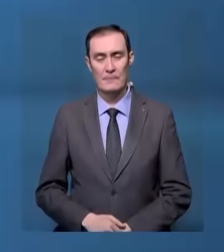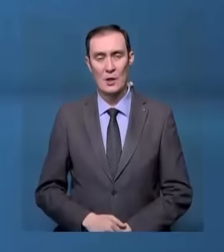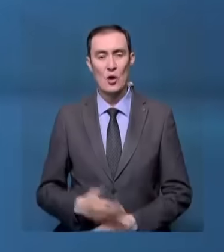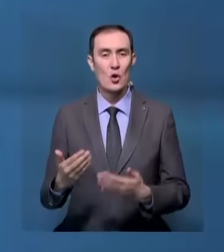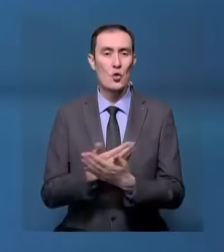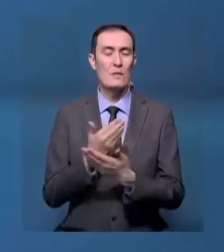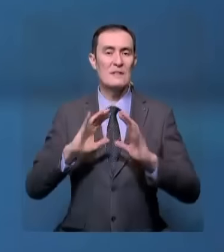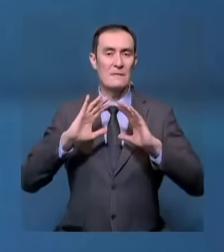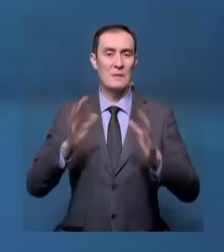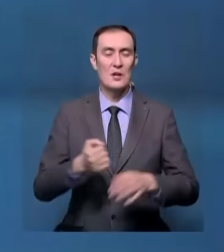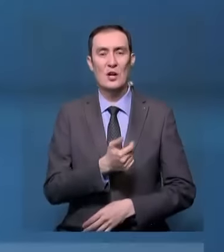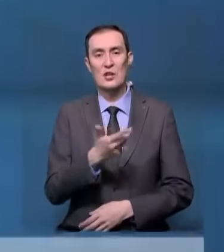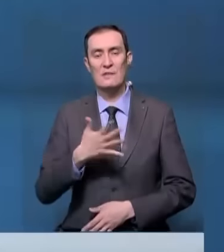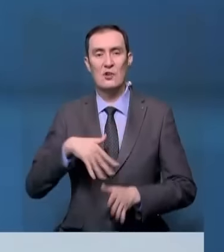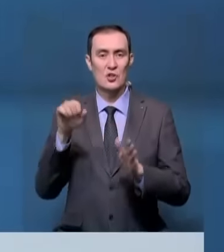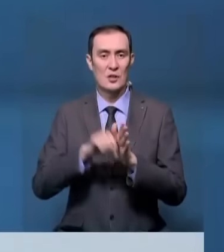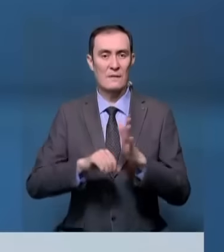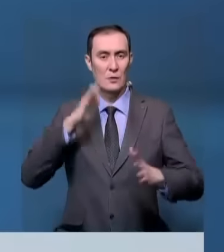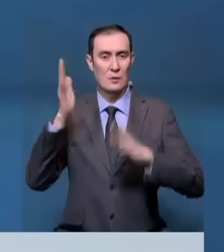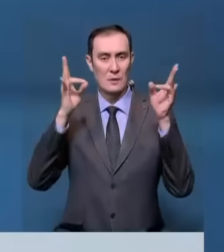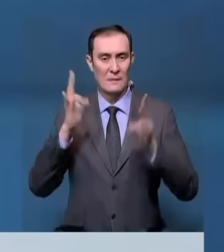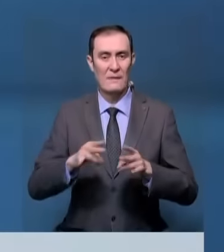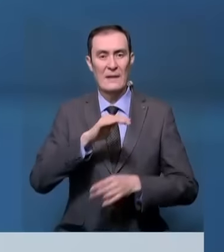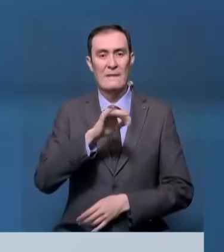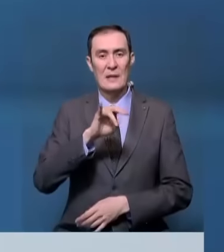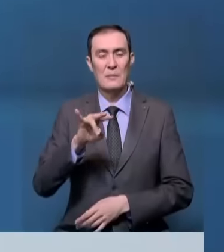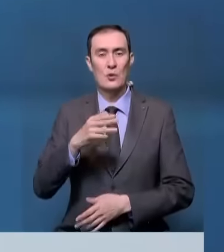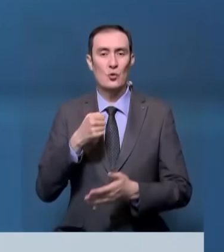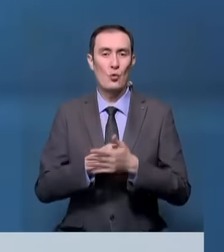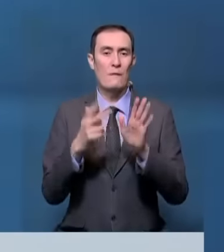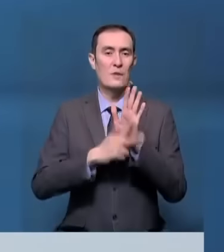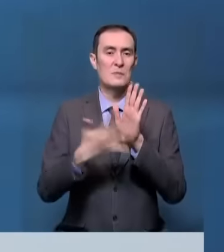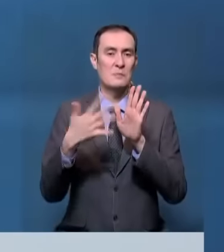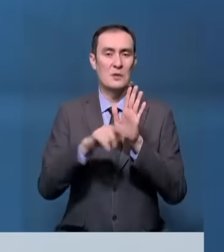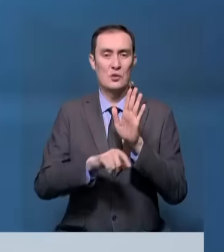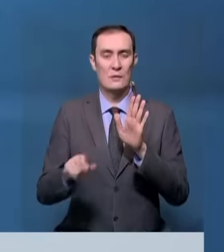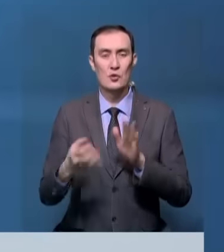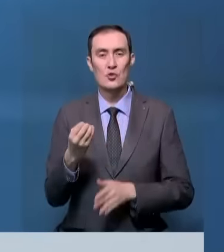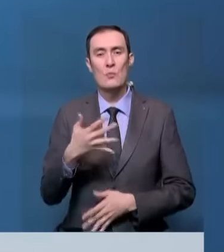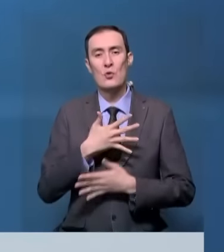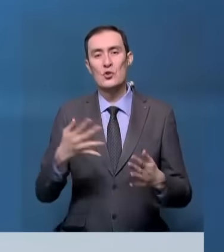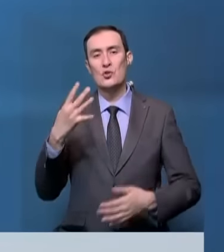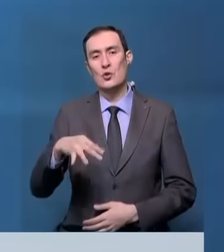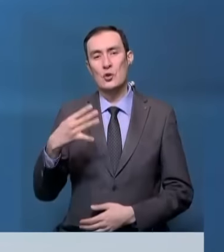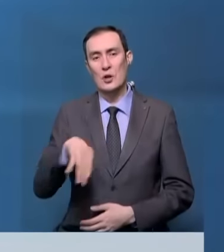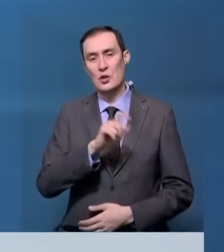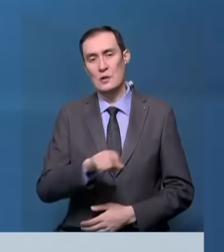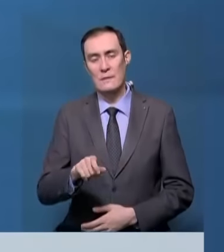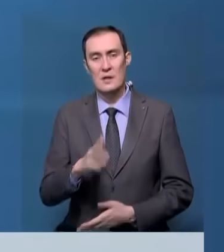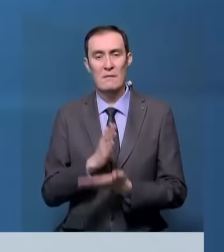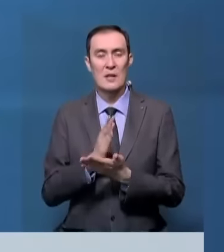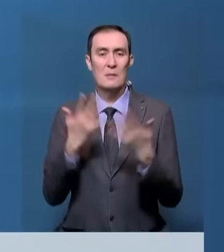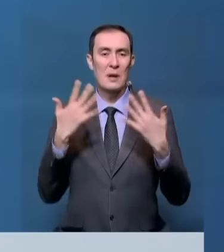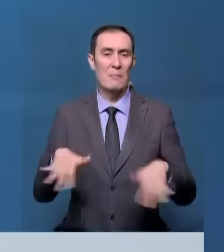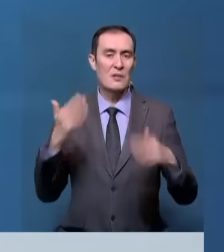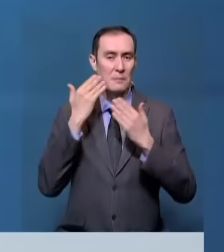событий в мире. Число жертв тропического шторма Трами на Филиппинах достигло 85 человек. Еще свыше 40 числятся пропавшими